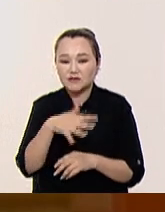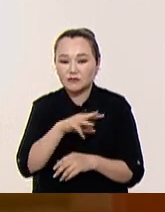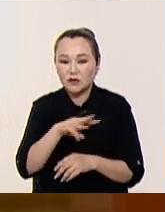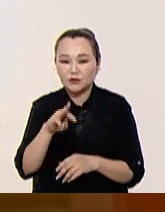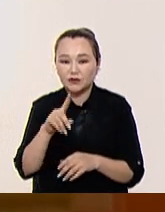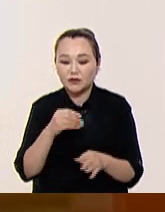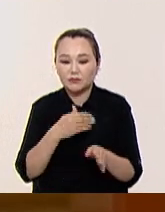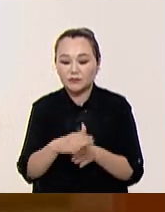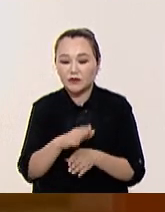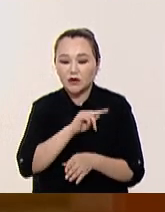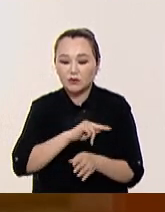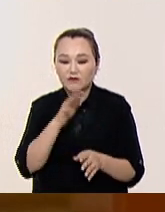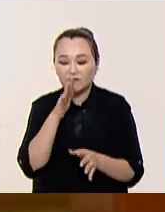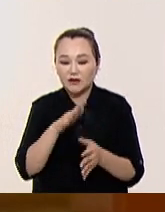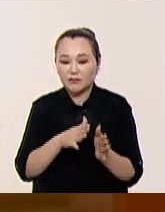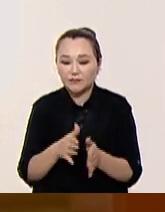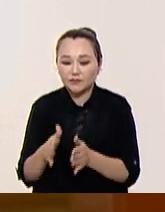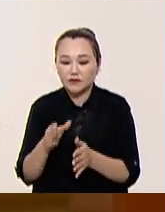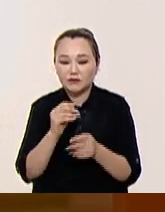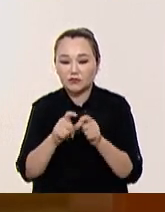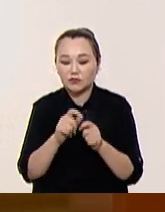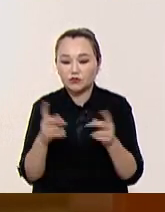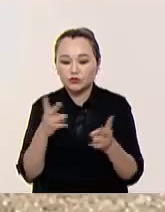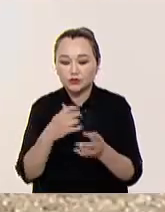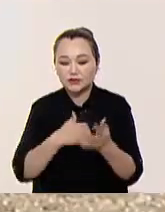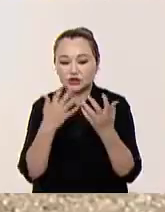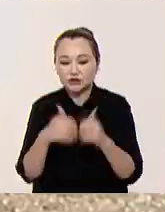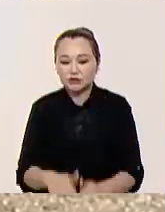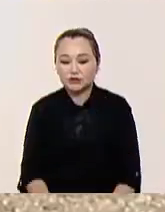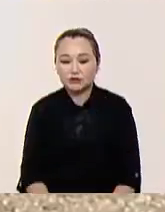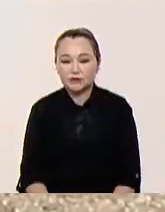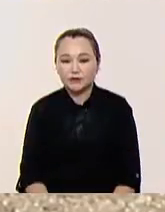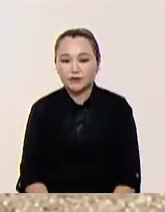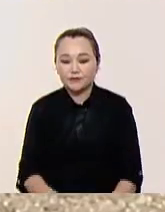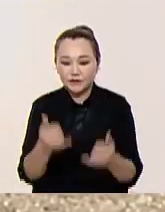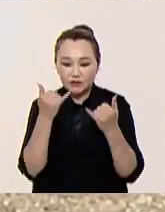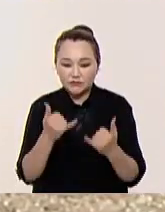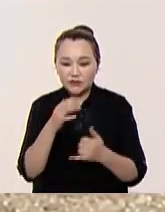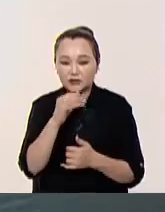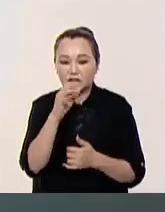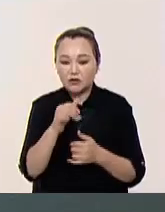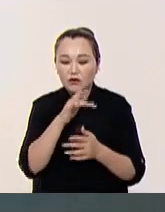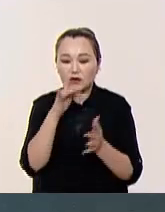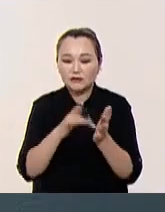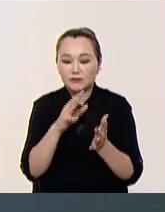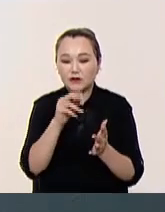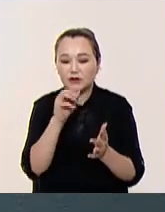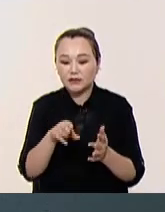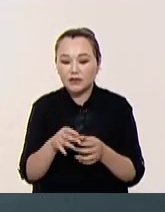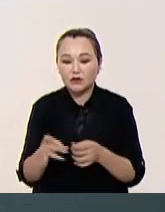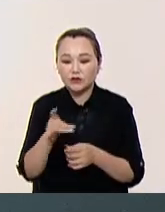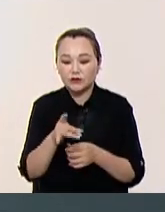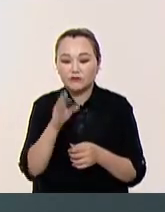бөлінді. Жұмыстарды уақытылы қаржыландыру қажет деп есептейміз. Бүгінде Атырау қаласы және Мақат ауданы